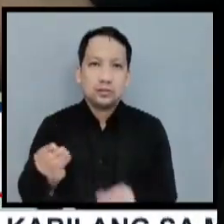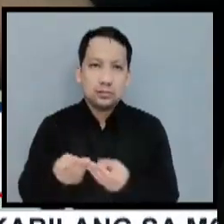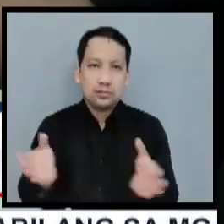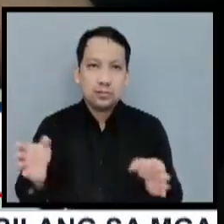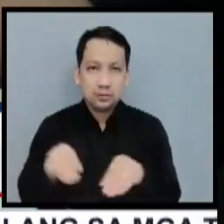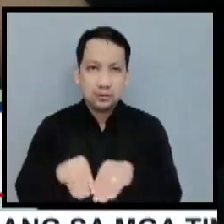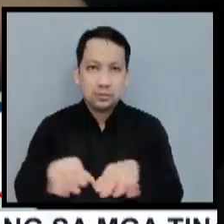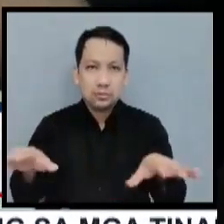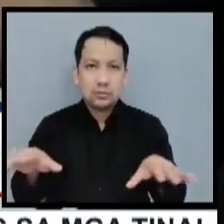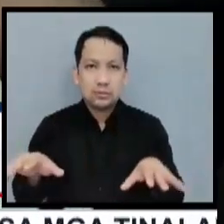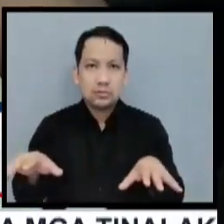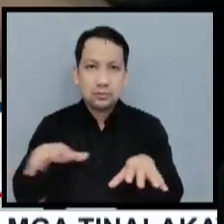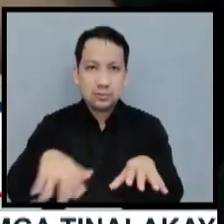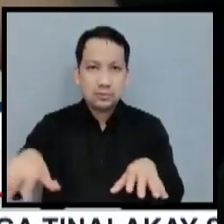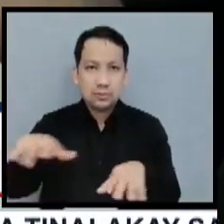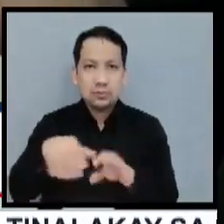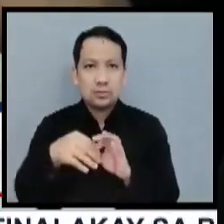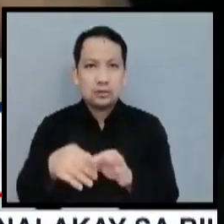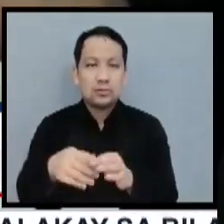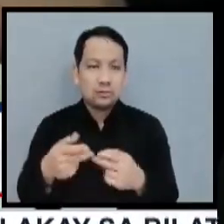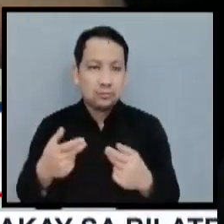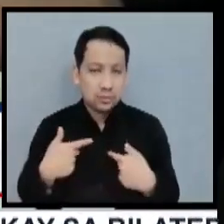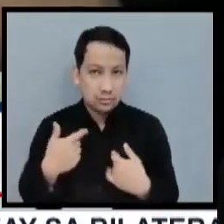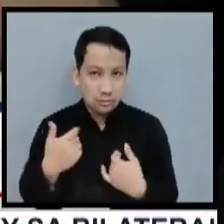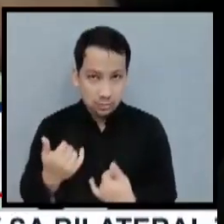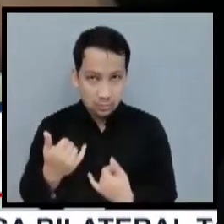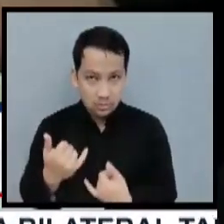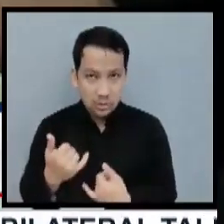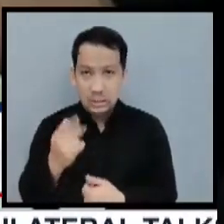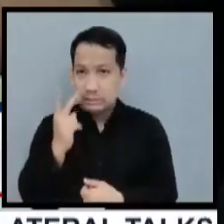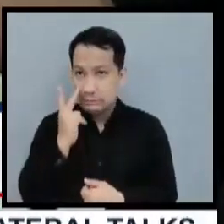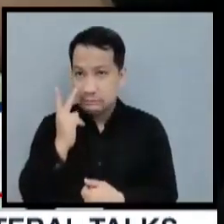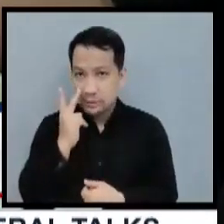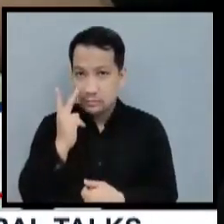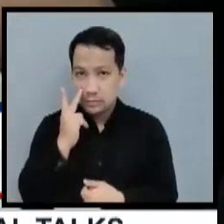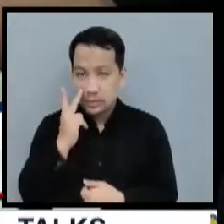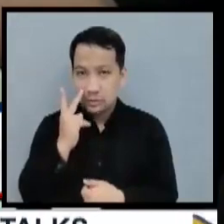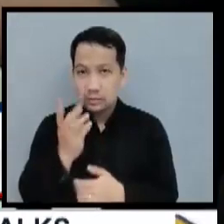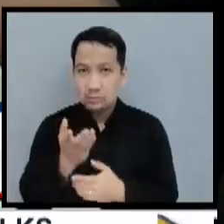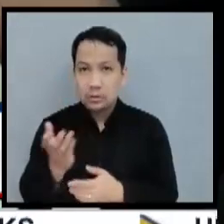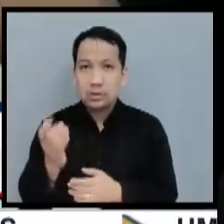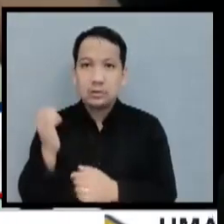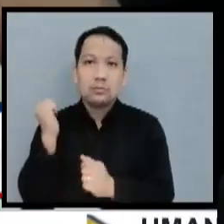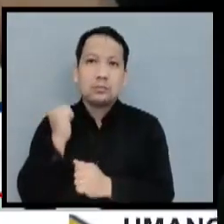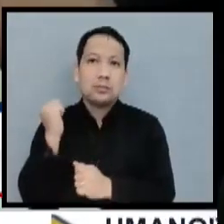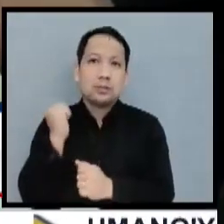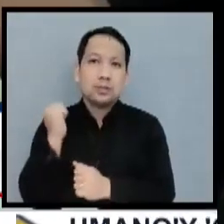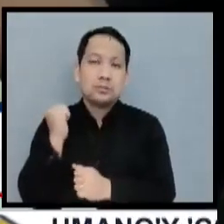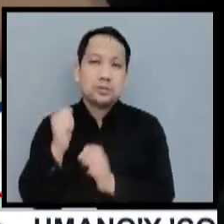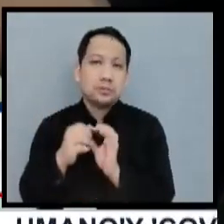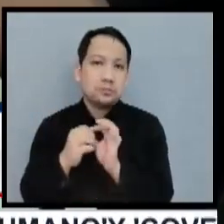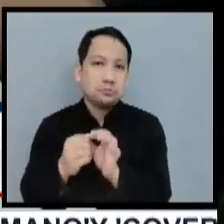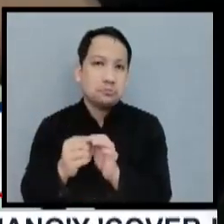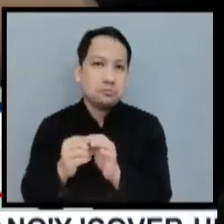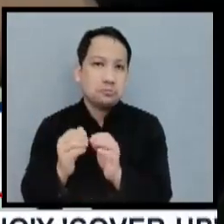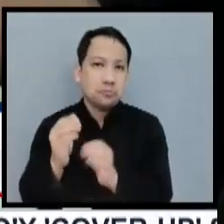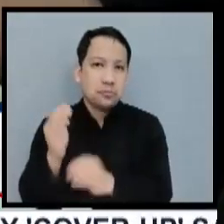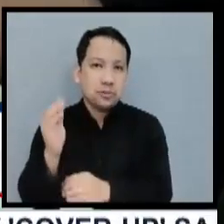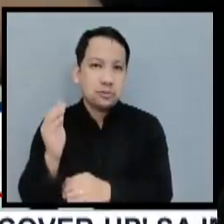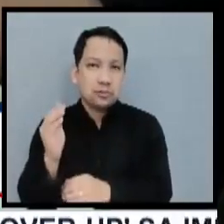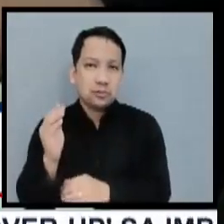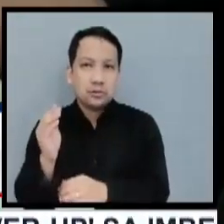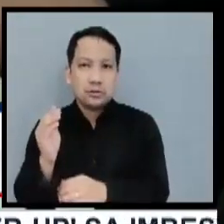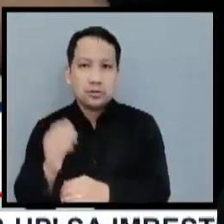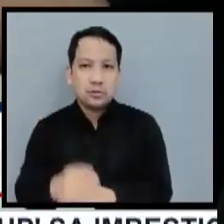portal. And so far naman po, as of today, nakikita namin nakakarating siya as expected. So, as mag-stabilize lamang